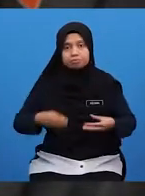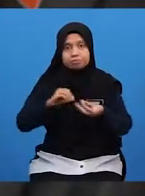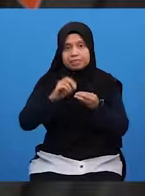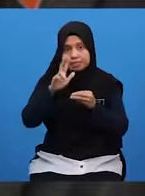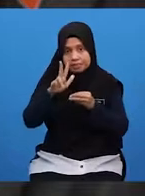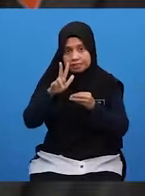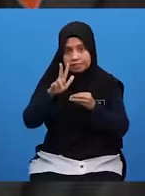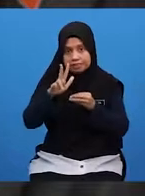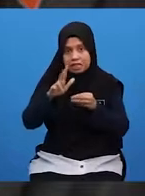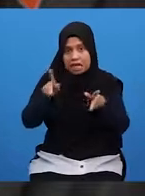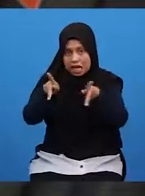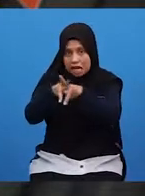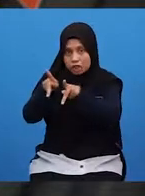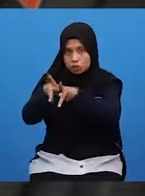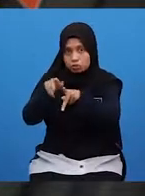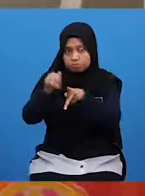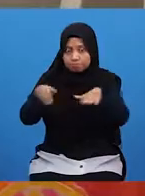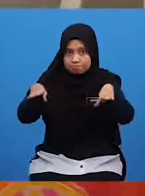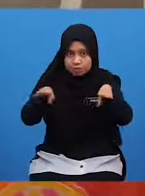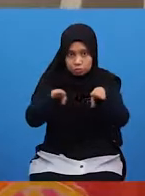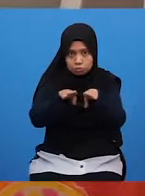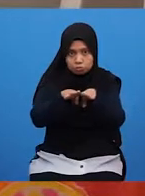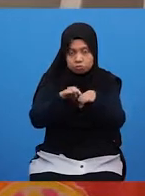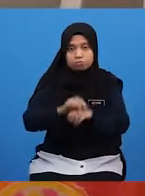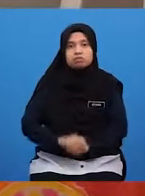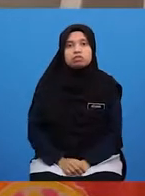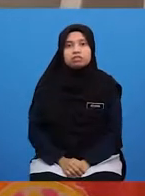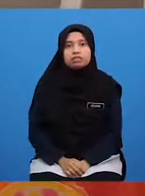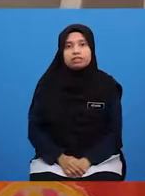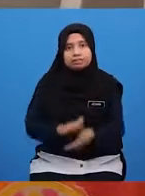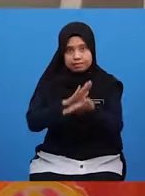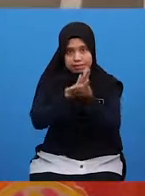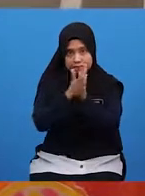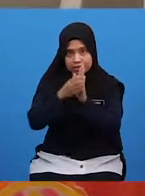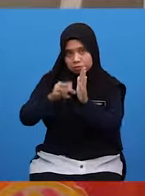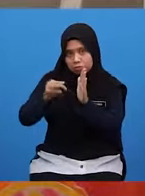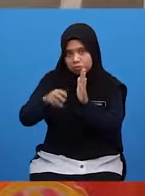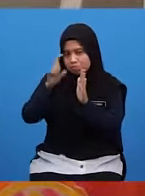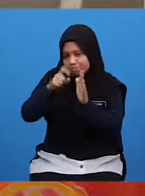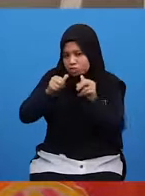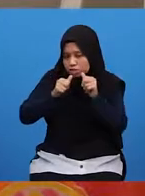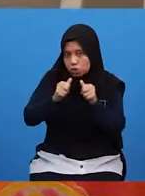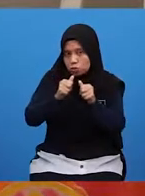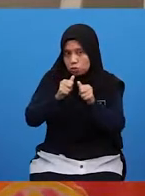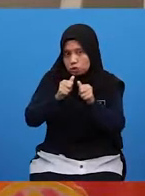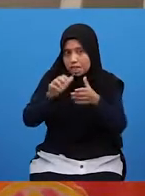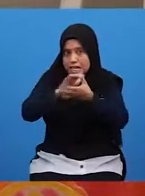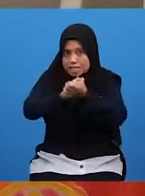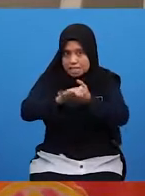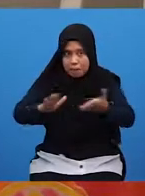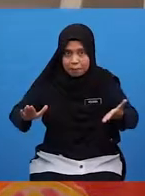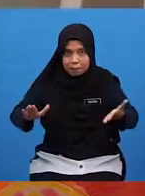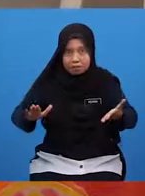ketika kasut yang bertutup. Maka murid-murid patuhilah peraturan keselamatan di